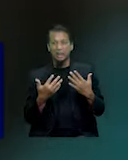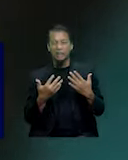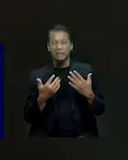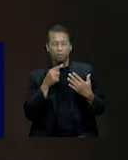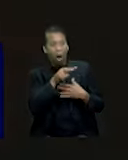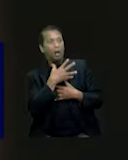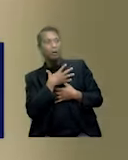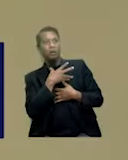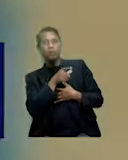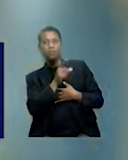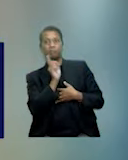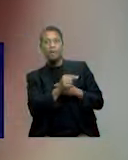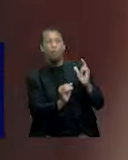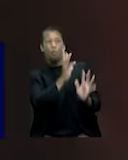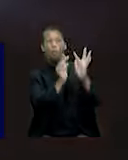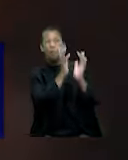beserta isinya.